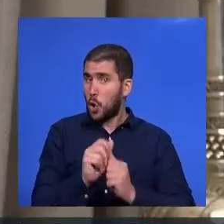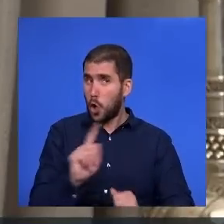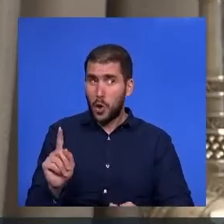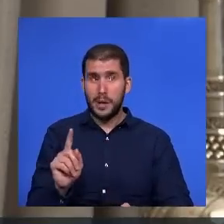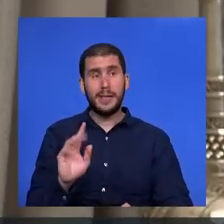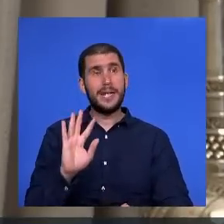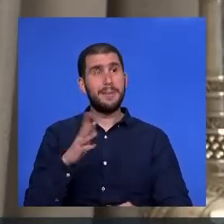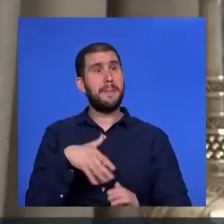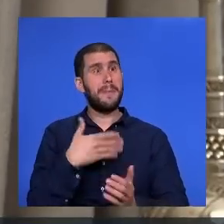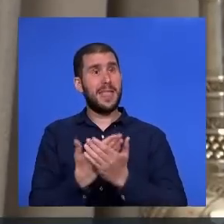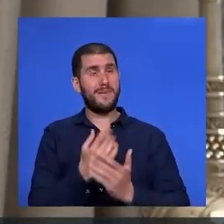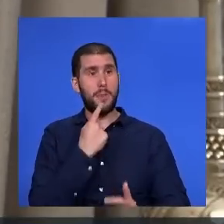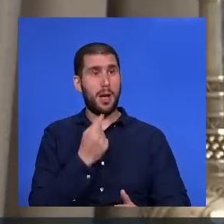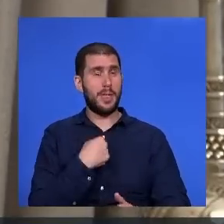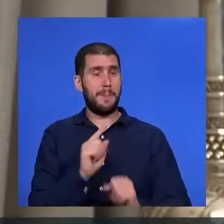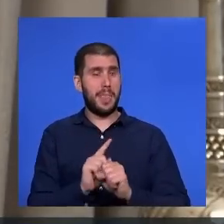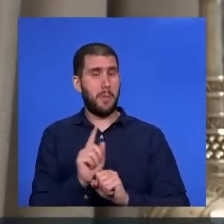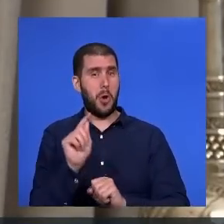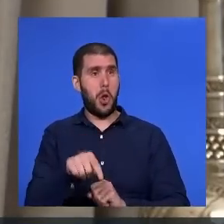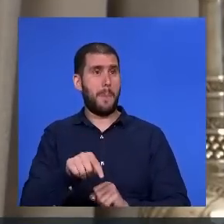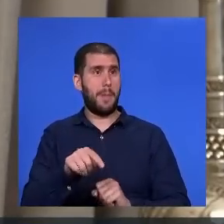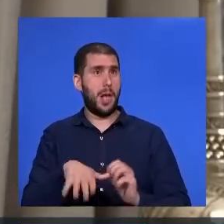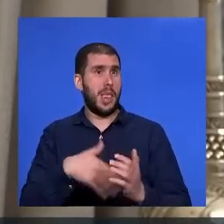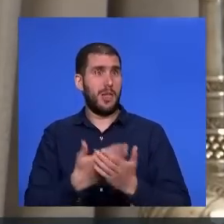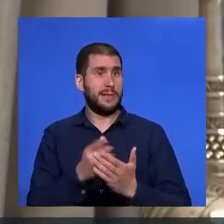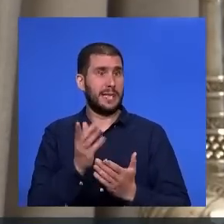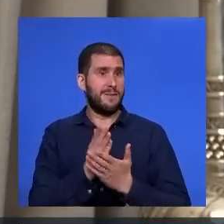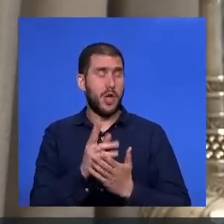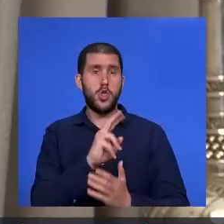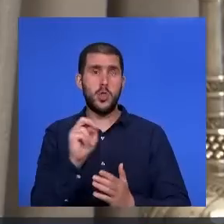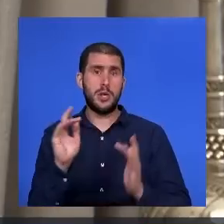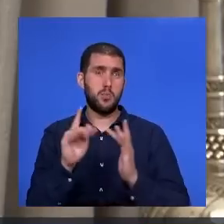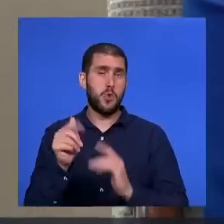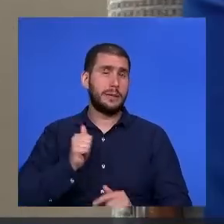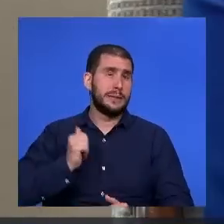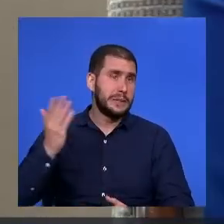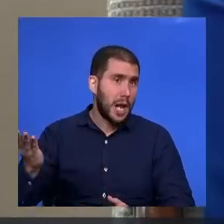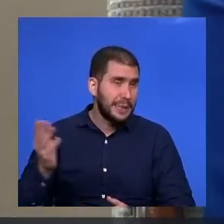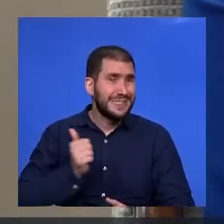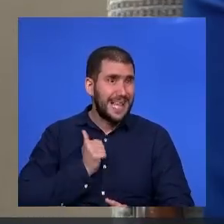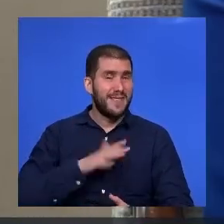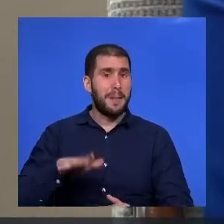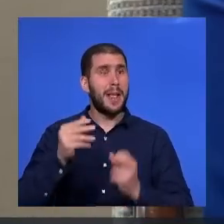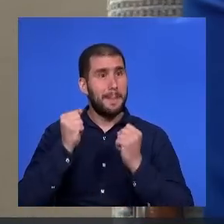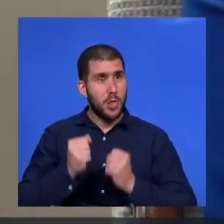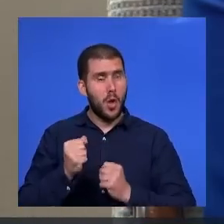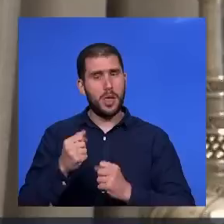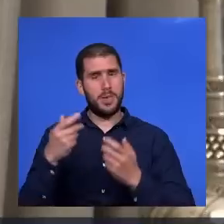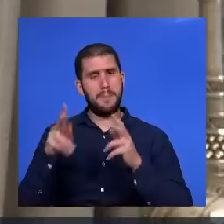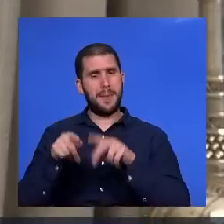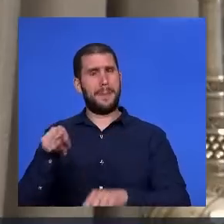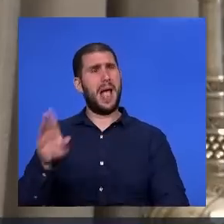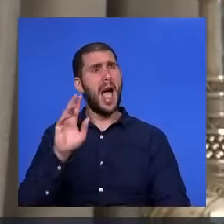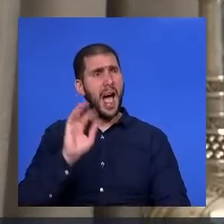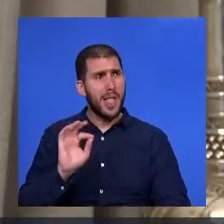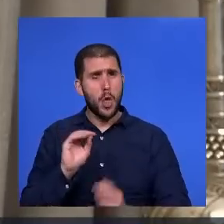מתנדב אומר, אני כרגע לא מגיע להתנדבות, זה כבר סוגיה שלא מול צהל, צהל ומערכת הביטחון עוסקים בכך. עדיין